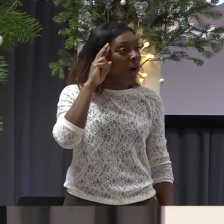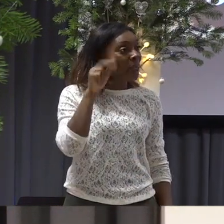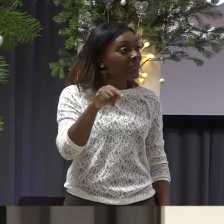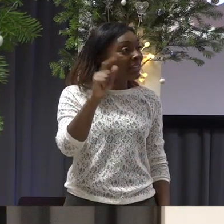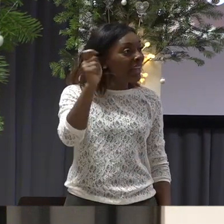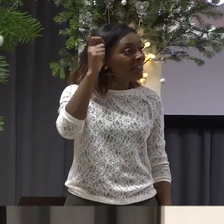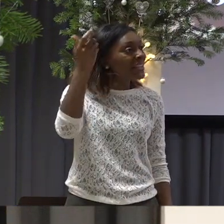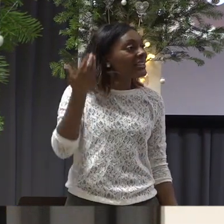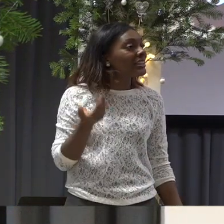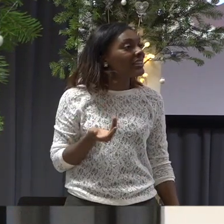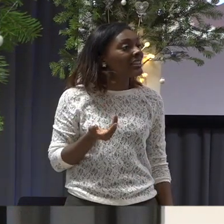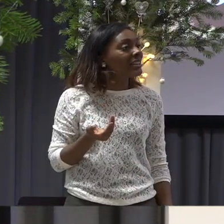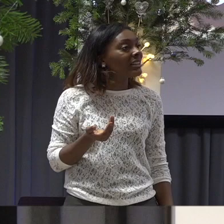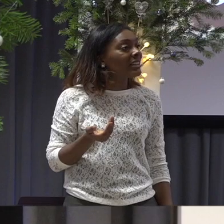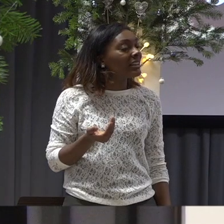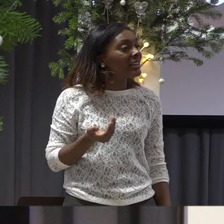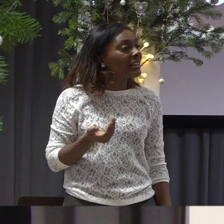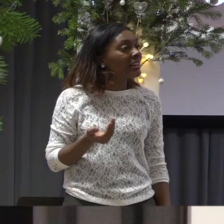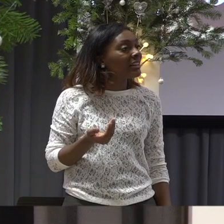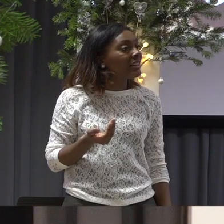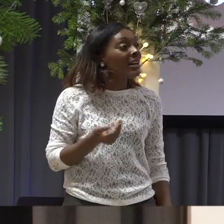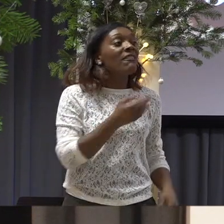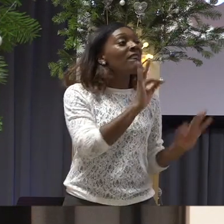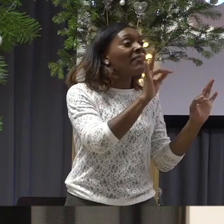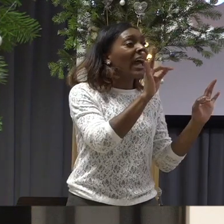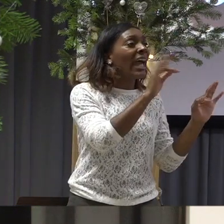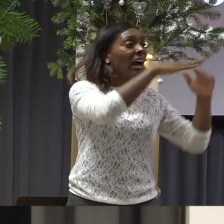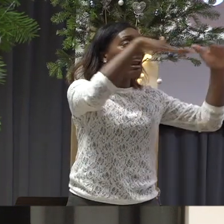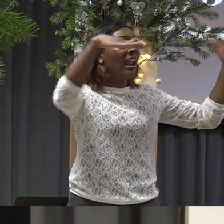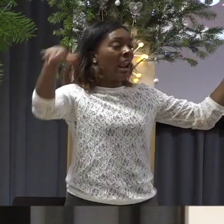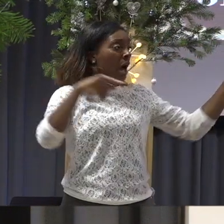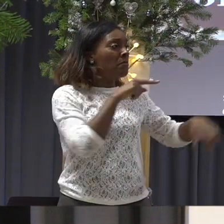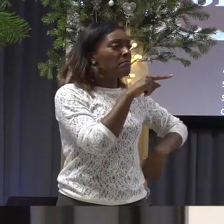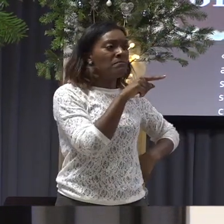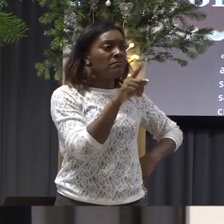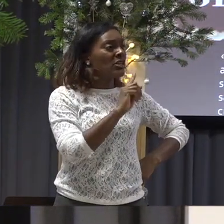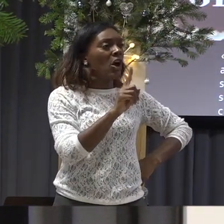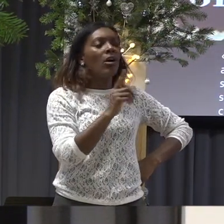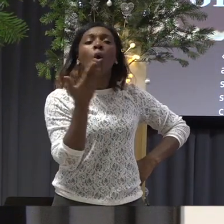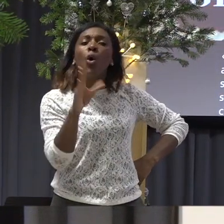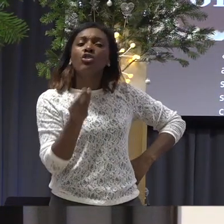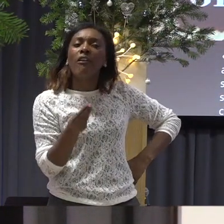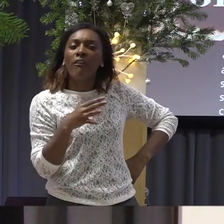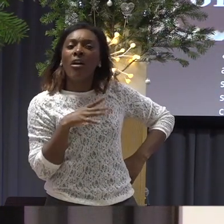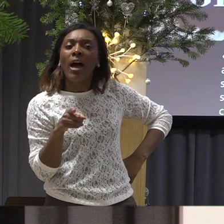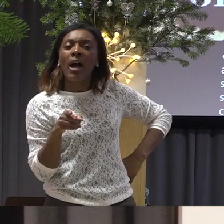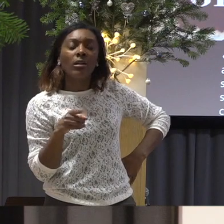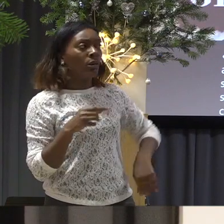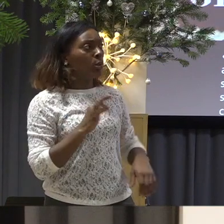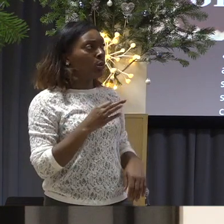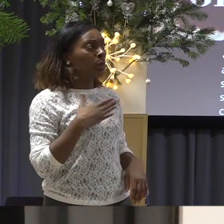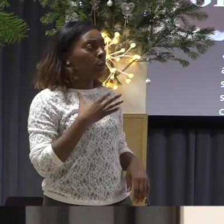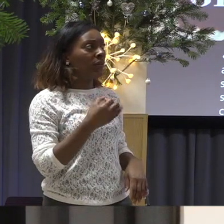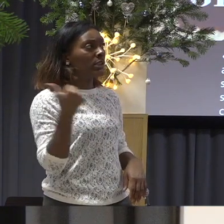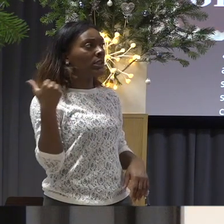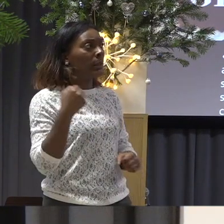non, allez me le chercher. Fais ce que tu as à faire. Laisse Dieu faire sa part. Fais ce